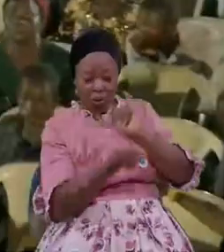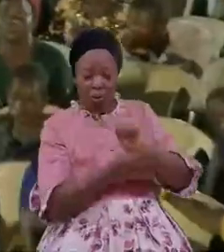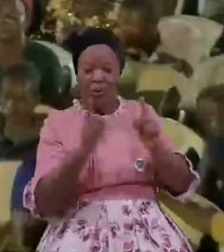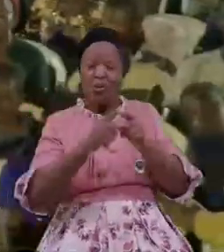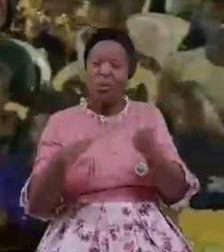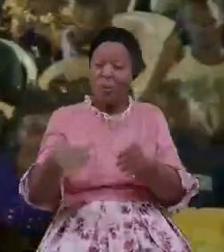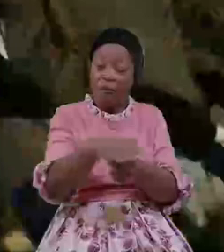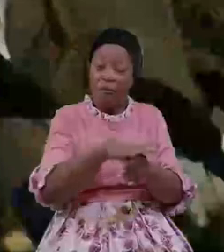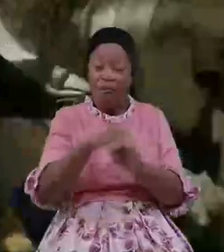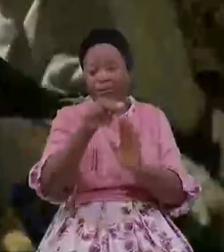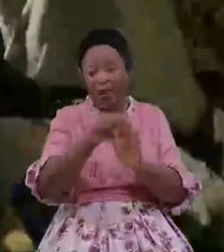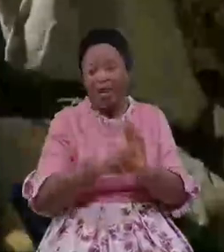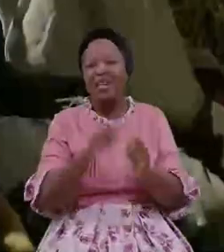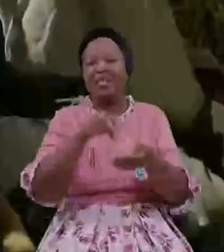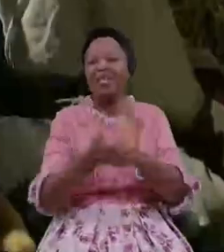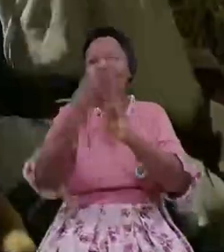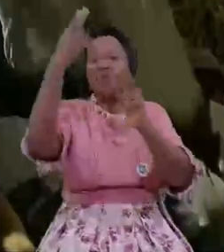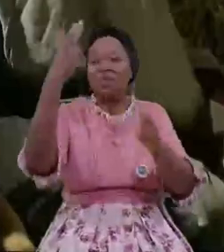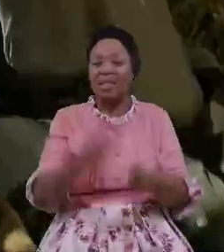transformer en